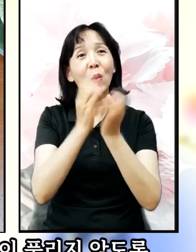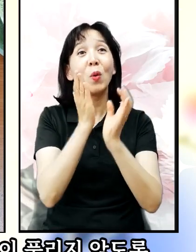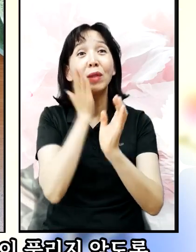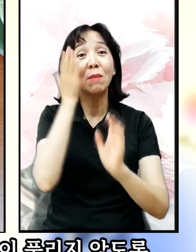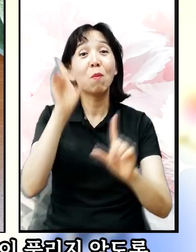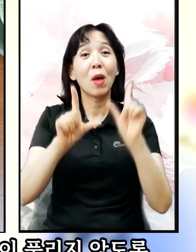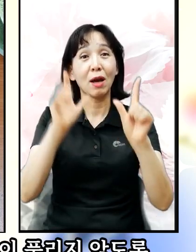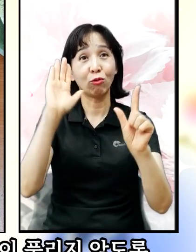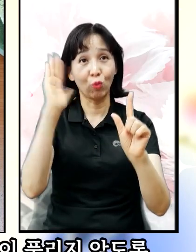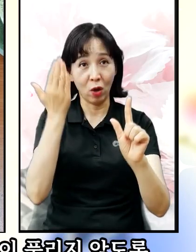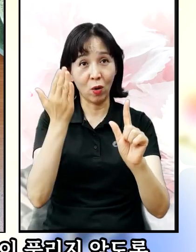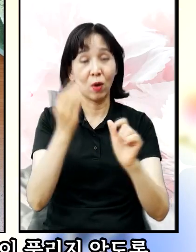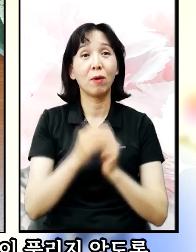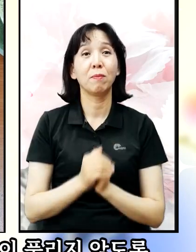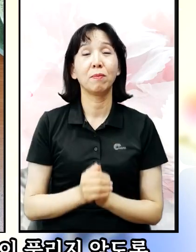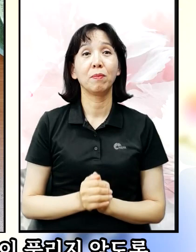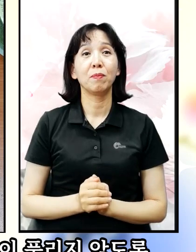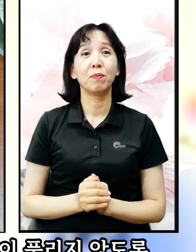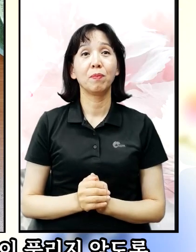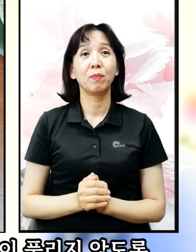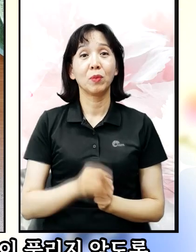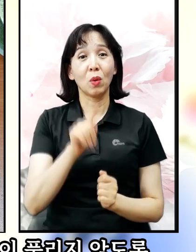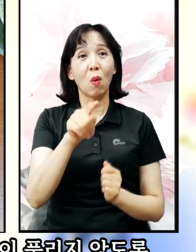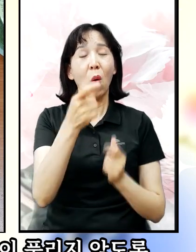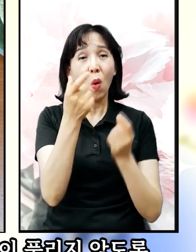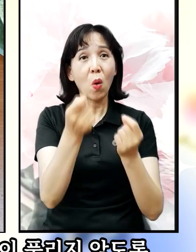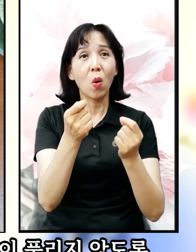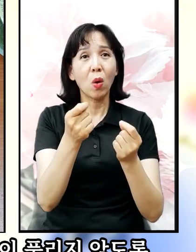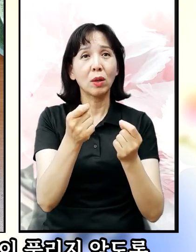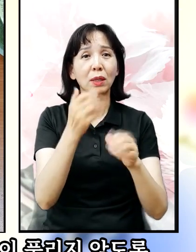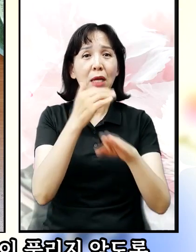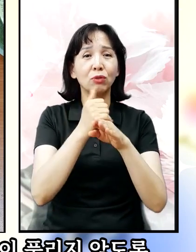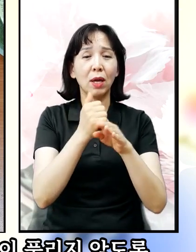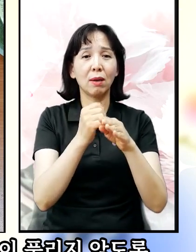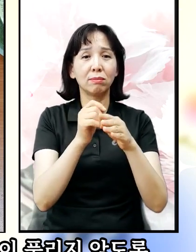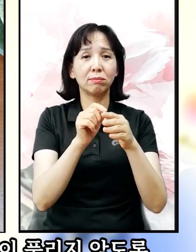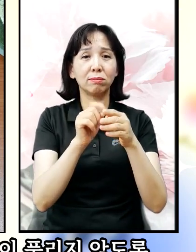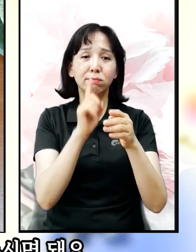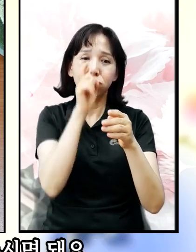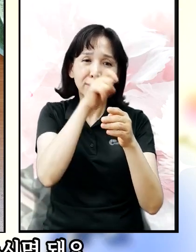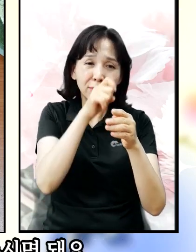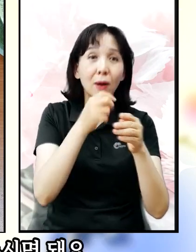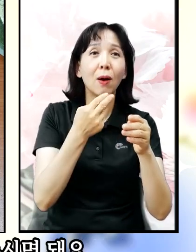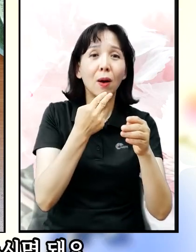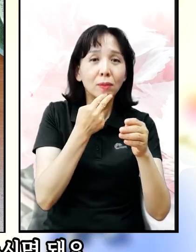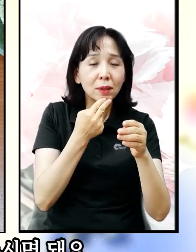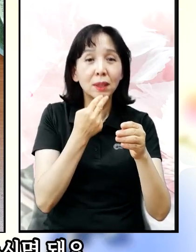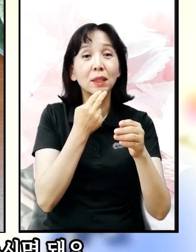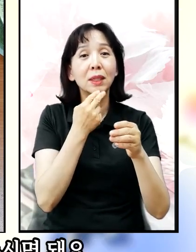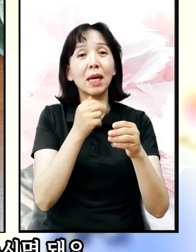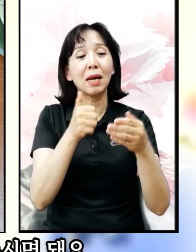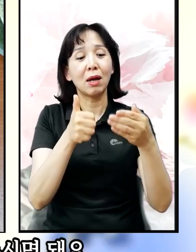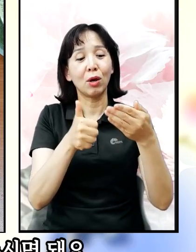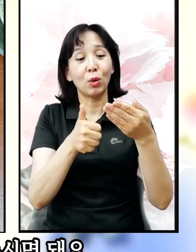모양이. 그래서 마찬가지로 얘도 올이 풀리지 않도록 라이터로